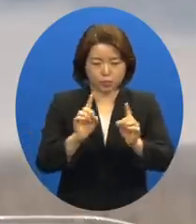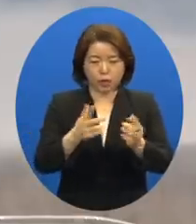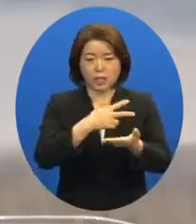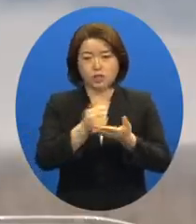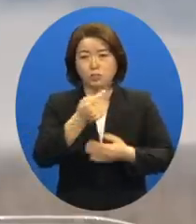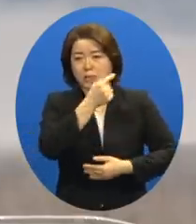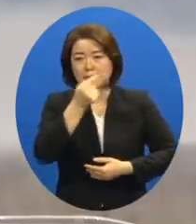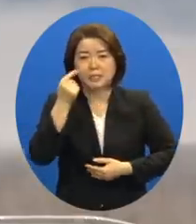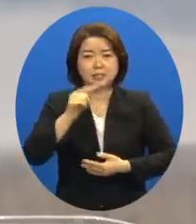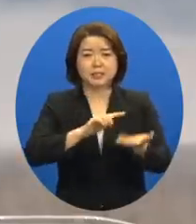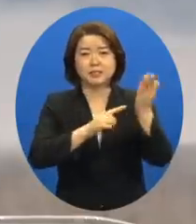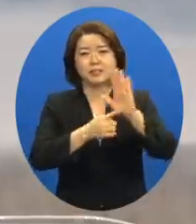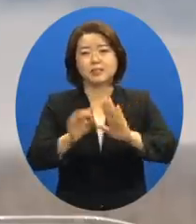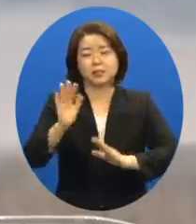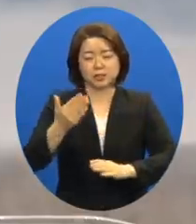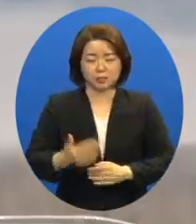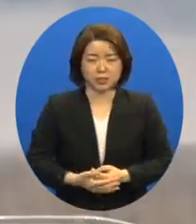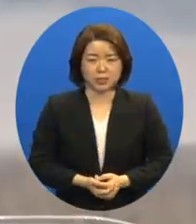됩니다.